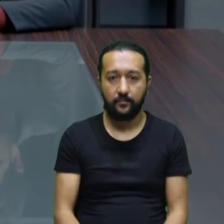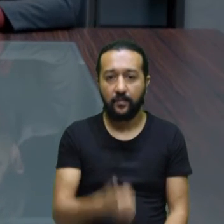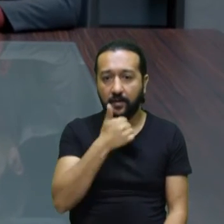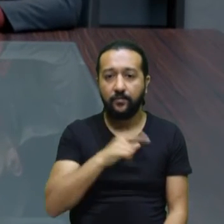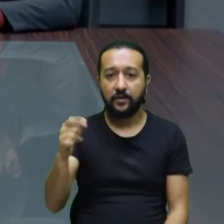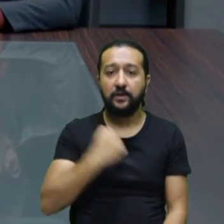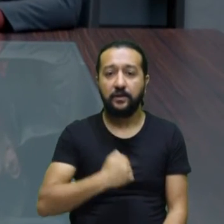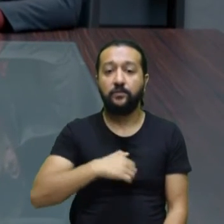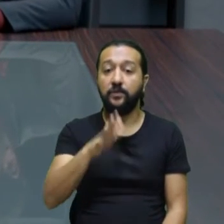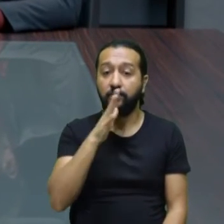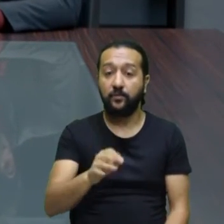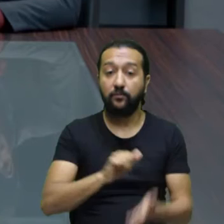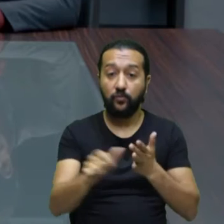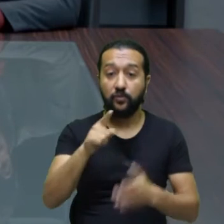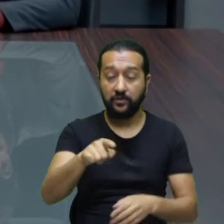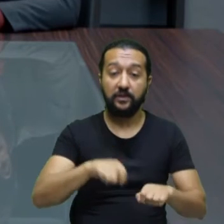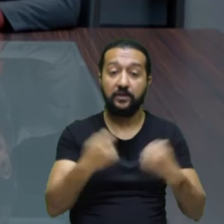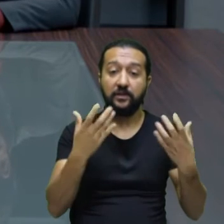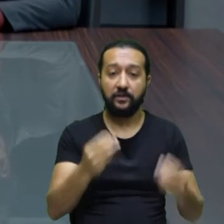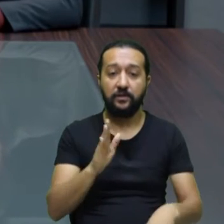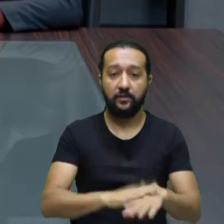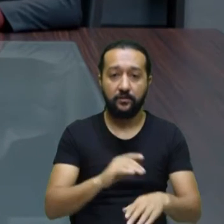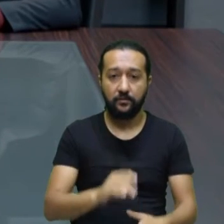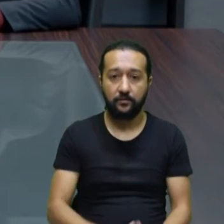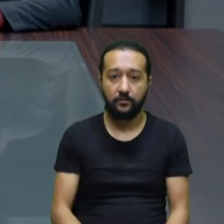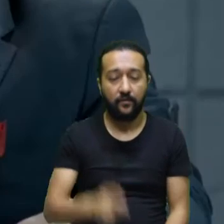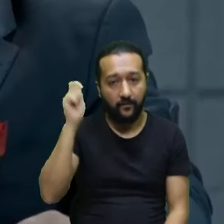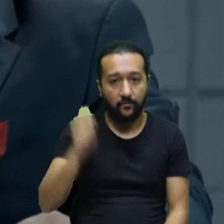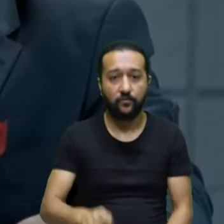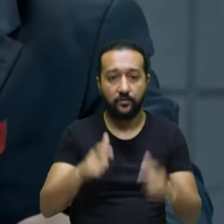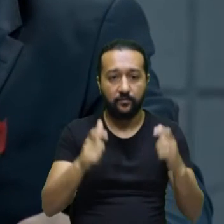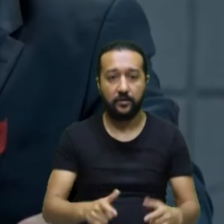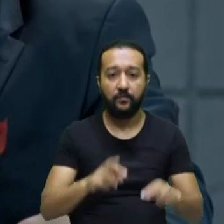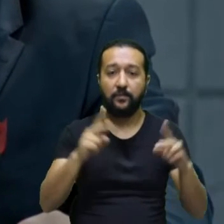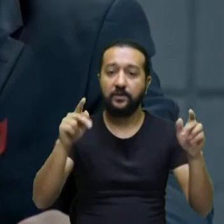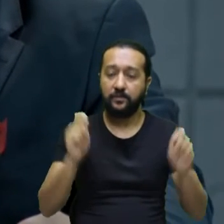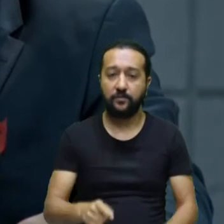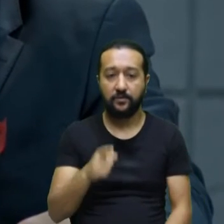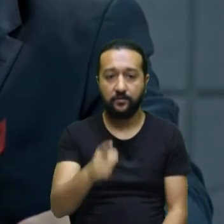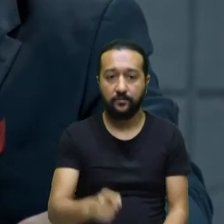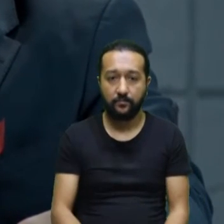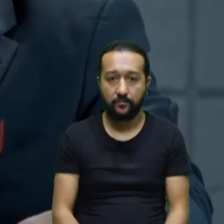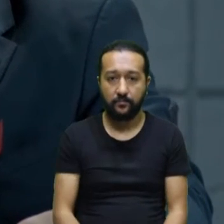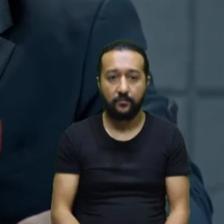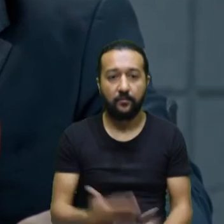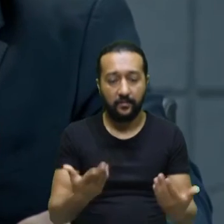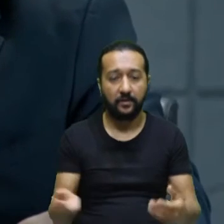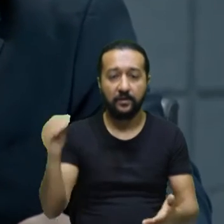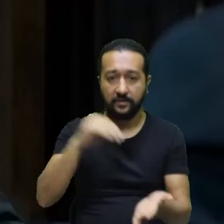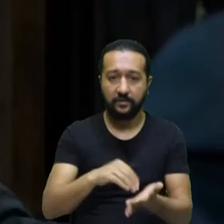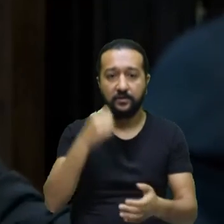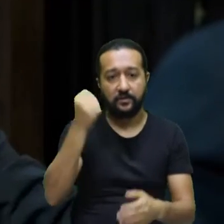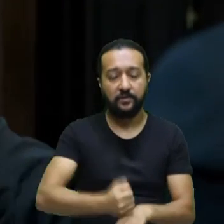Abinin kızmayacağını bilsem bütün hırsımı bundan çıkaracağım. Vuracağım yere, paramparça edeceğim. Çıkacağım